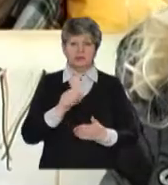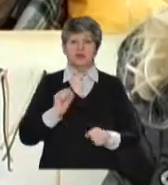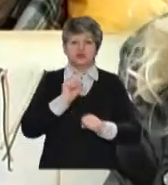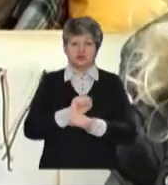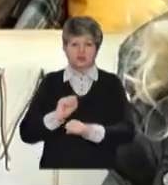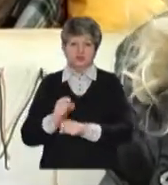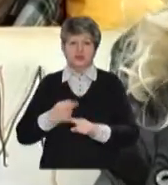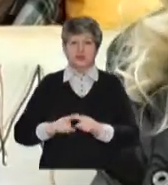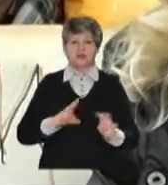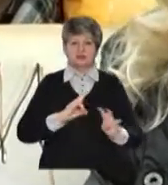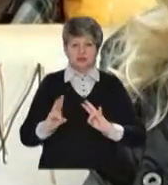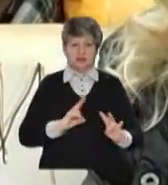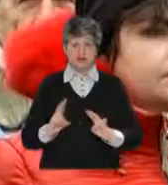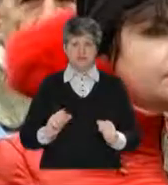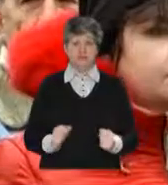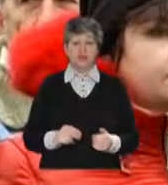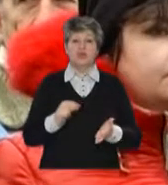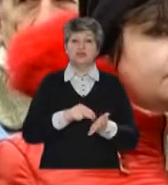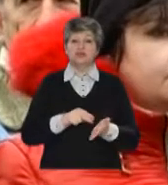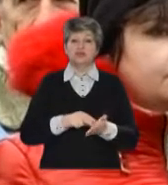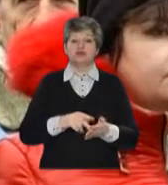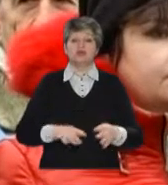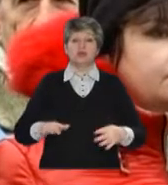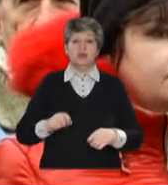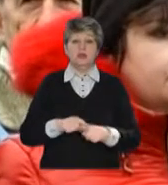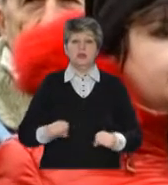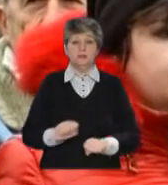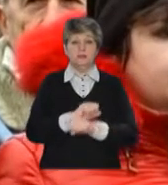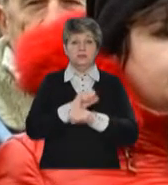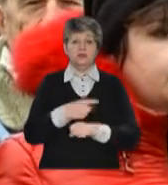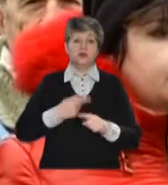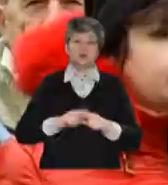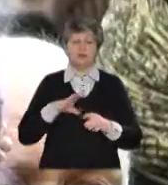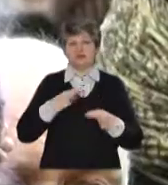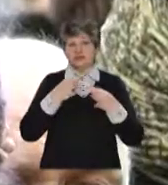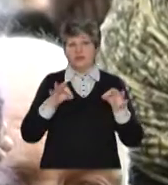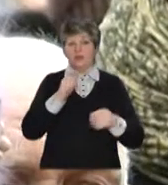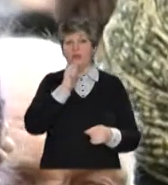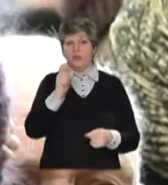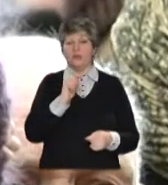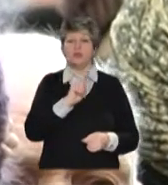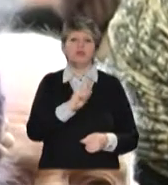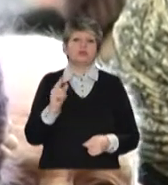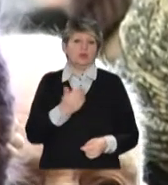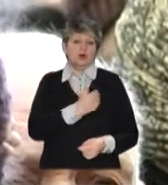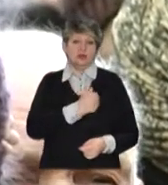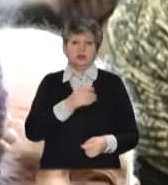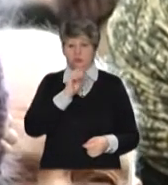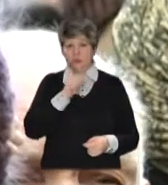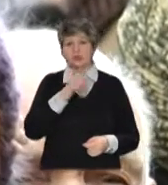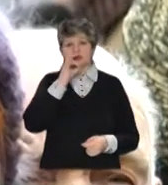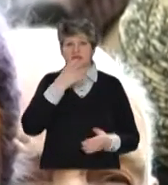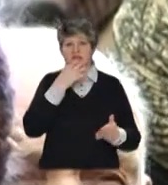на переконайся Черкаський мітинг відбувся у форматі вільно мікрофоном кожен охочий мав змогу висловити